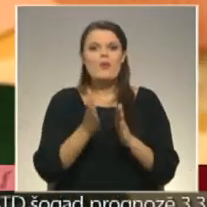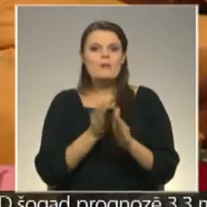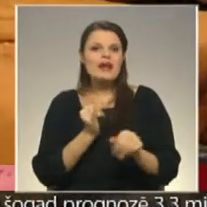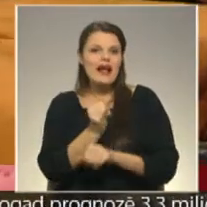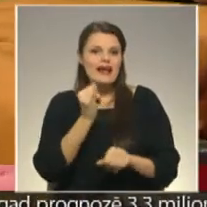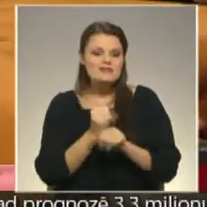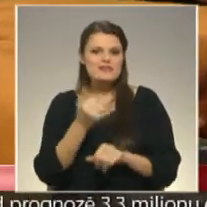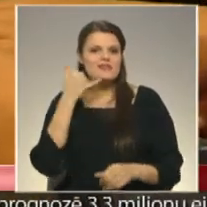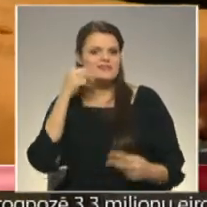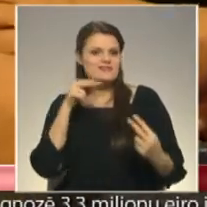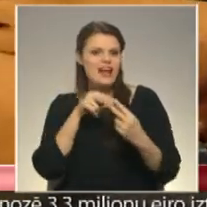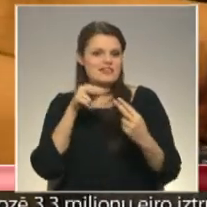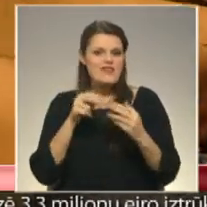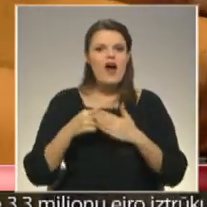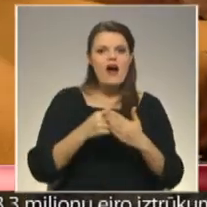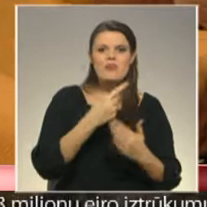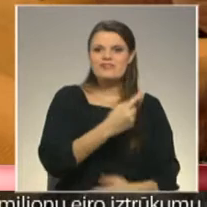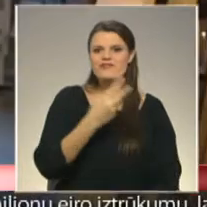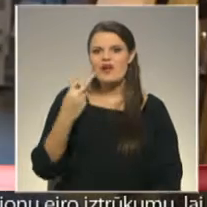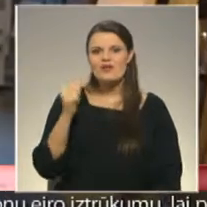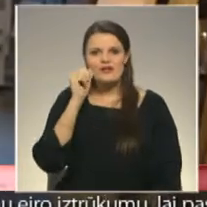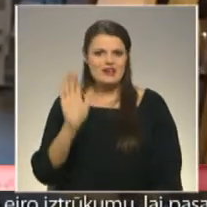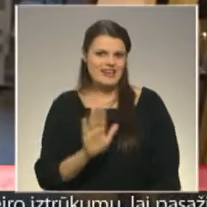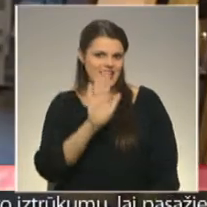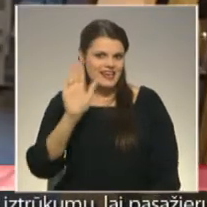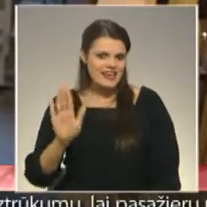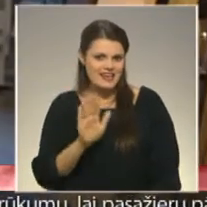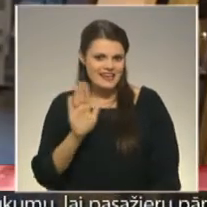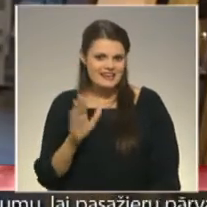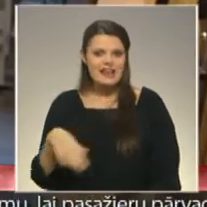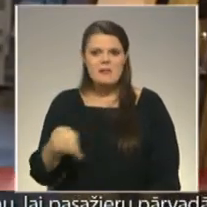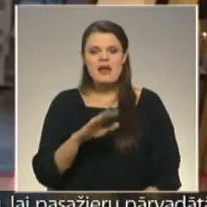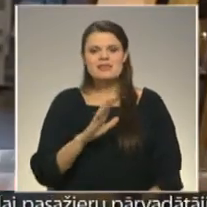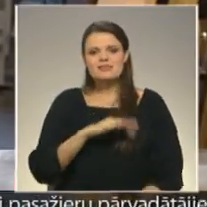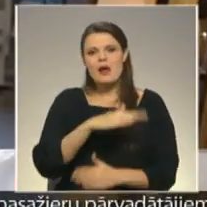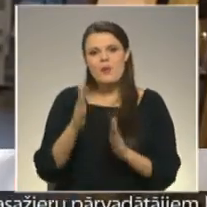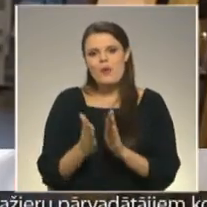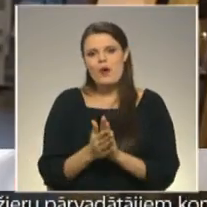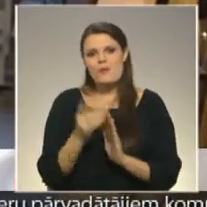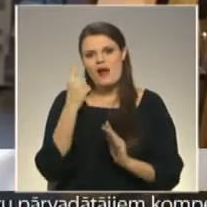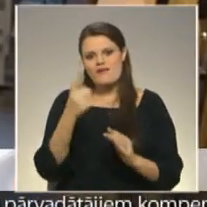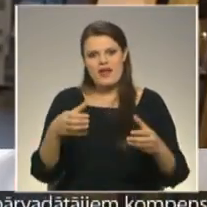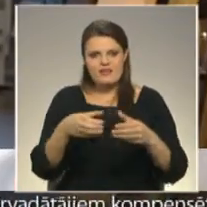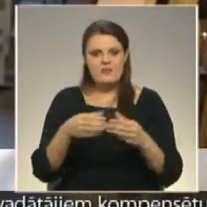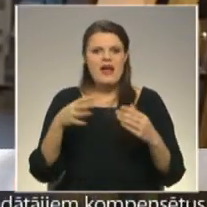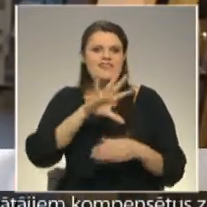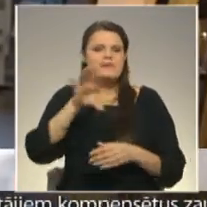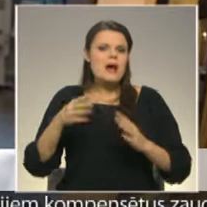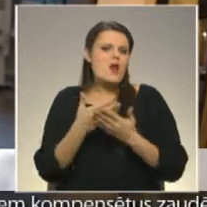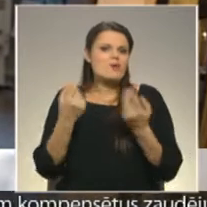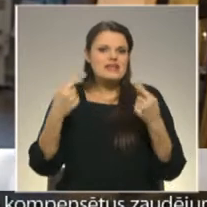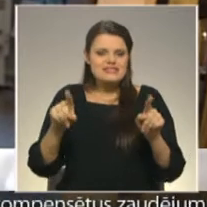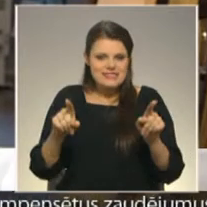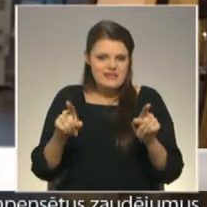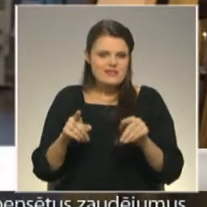ekskursijas, sazvanās, atbalsta vienu otru ikdienā. Vienā laivā mēs bijām, vispārējā pasaulē kaut kur citur.